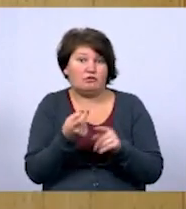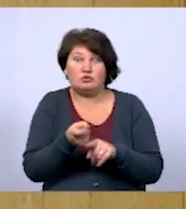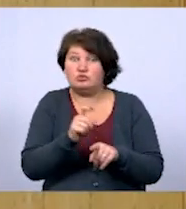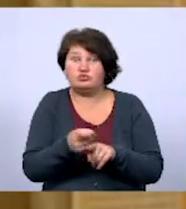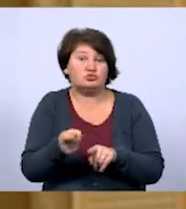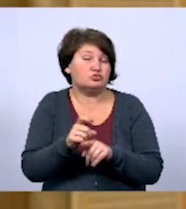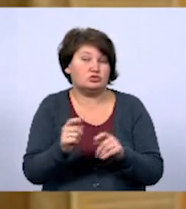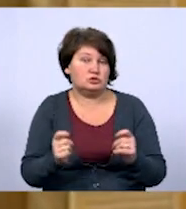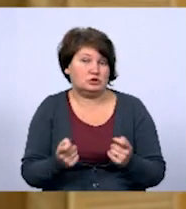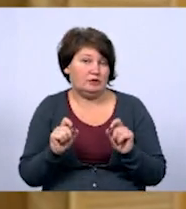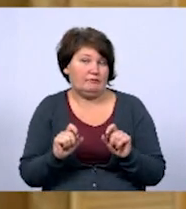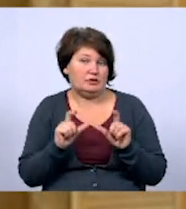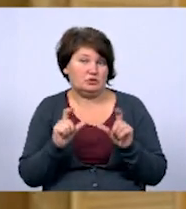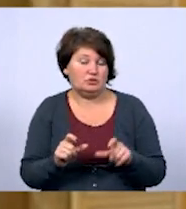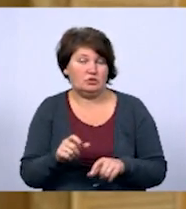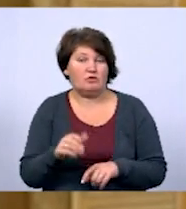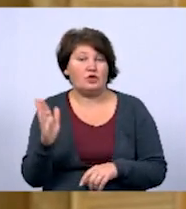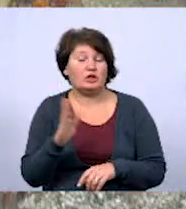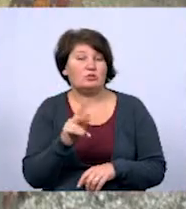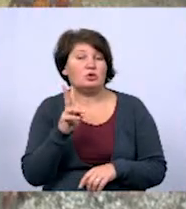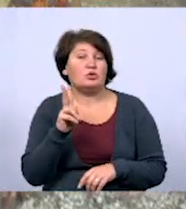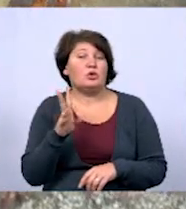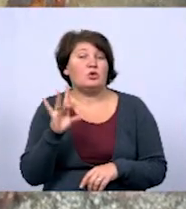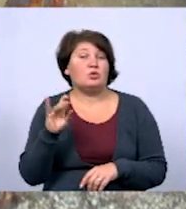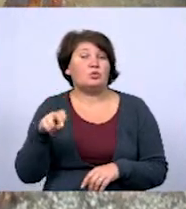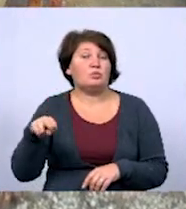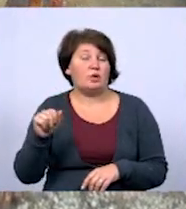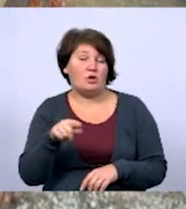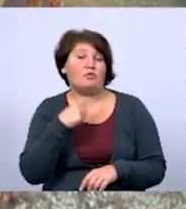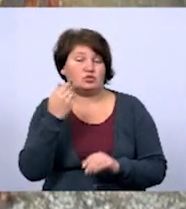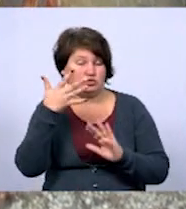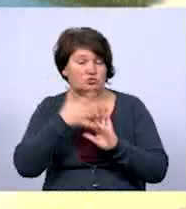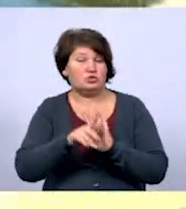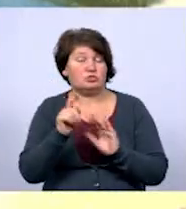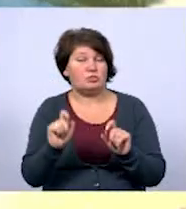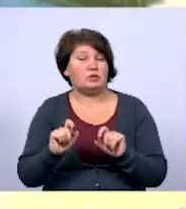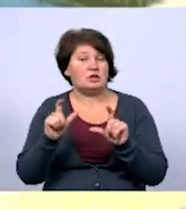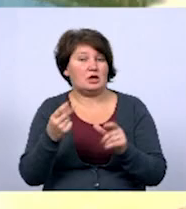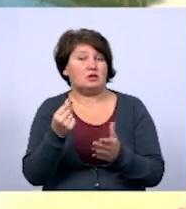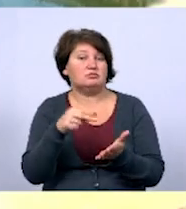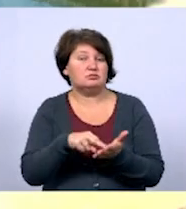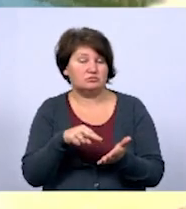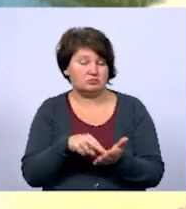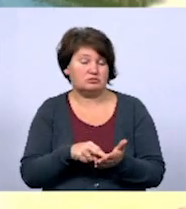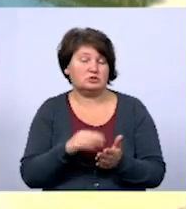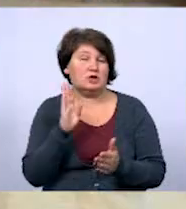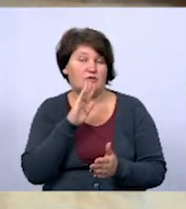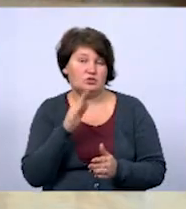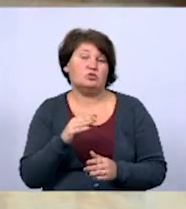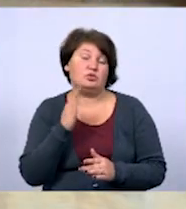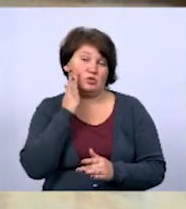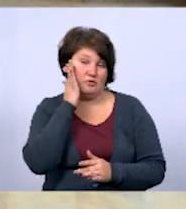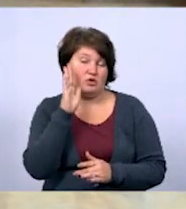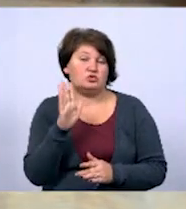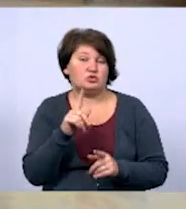дуже високі. Володимир Крупа говорить, що розуміє, чому підняли тарифи на воду, але сподівається, що їх переглянуть. Я не